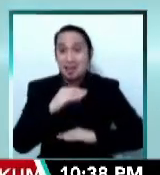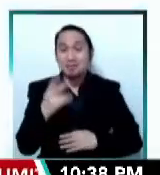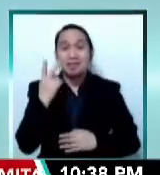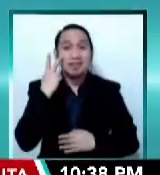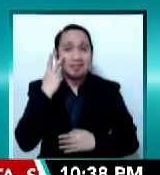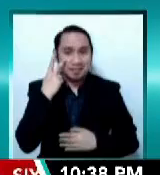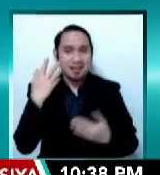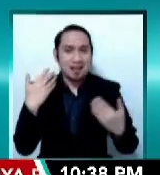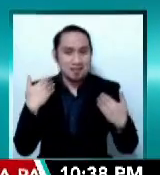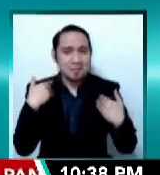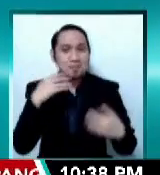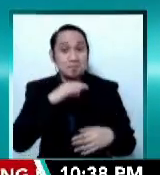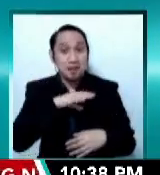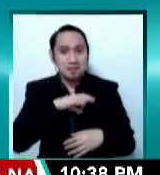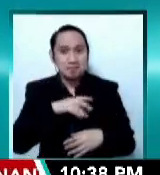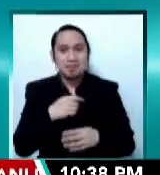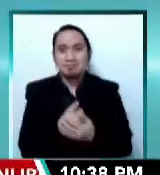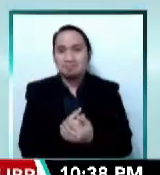kumita.